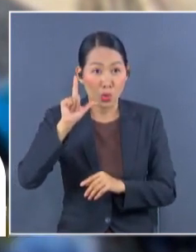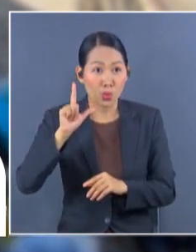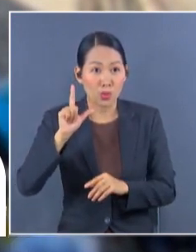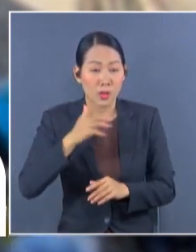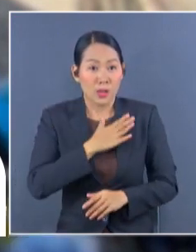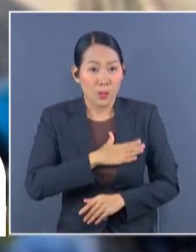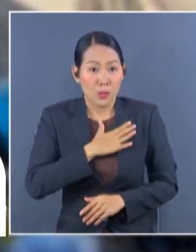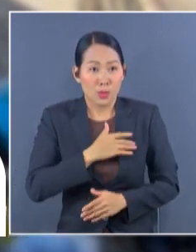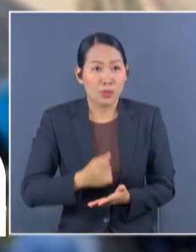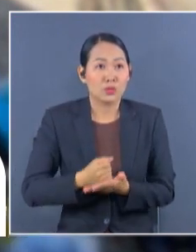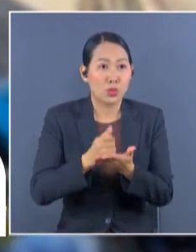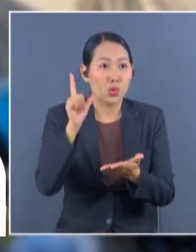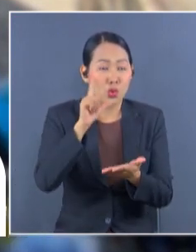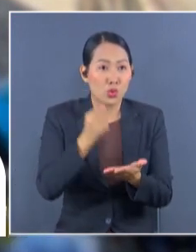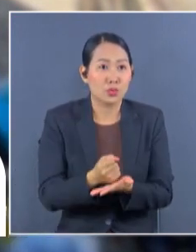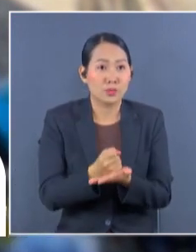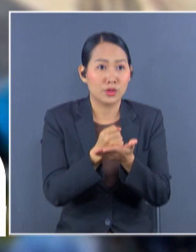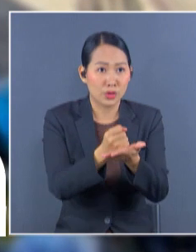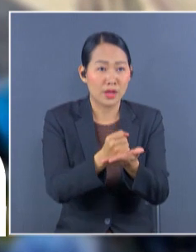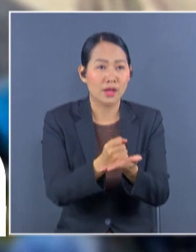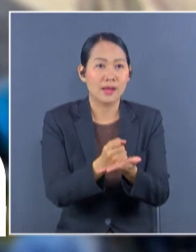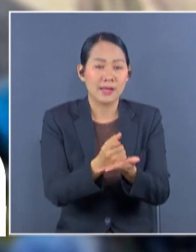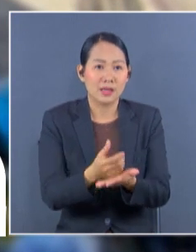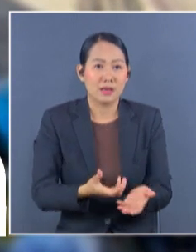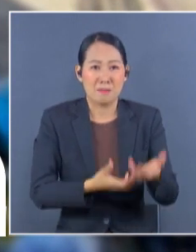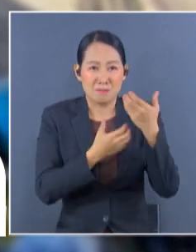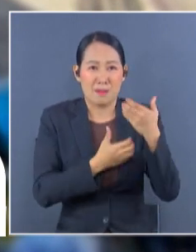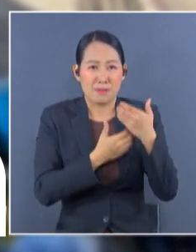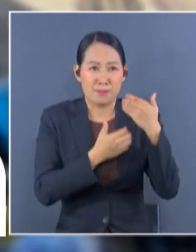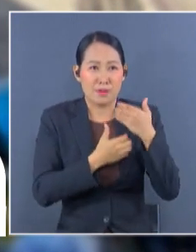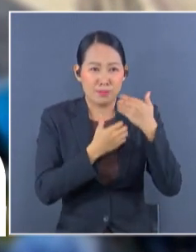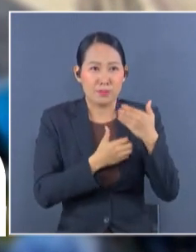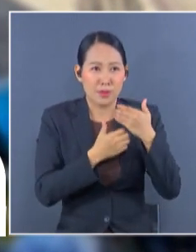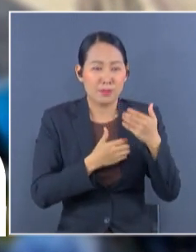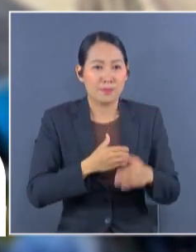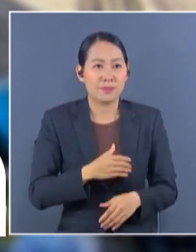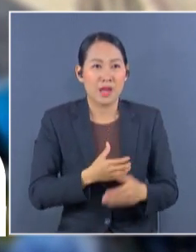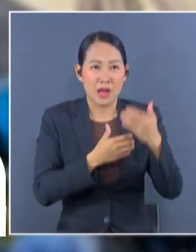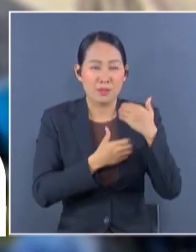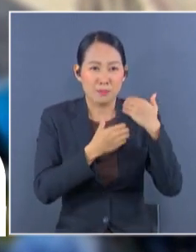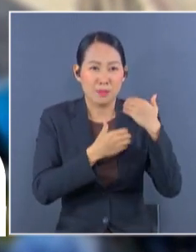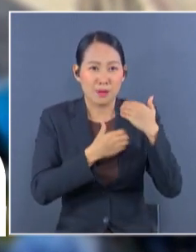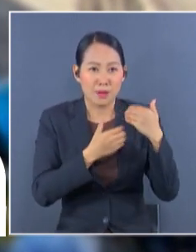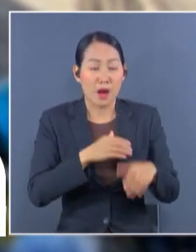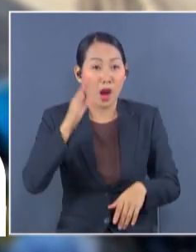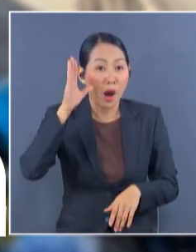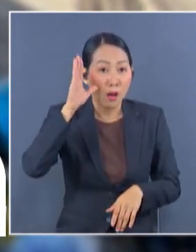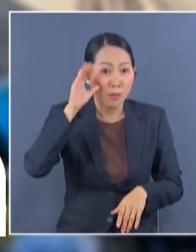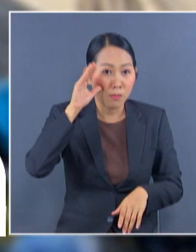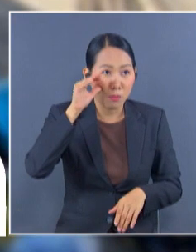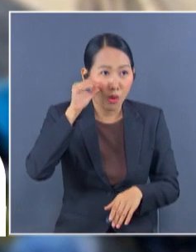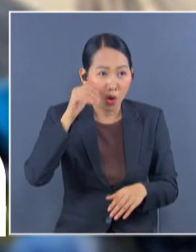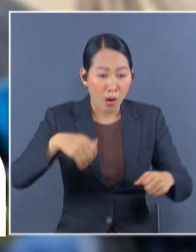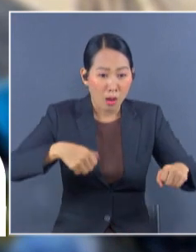ครับคุณผู้ชมครับระหว่างที่พ่อเด็กกำลังจะสตาร์ทรถเตรียมนำส่งโรงพยาบาลเด็กชายคนนี้ก็สำลักเอาเยลลี่ออกม